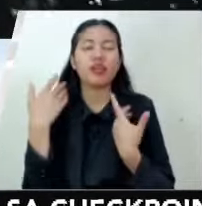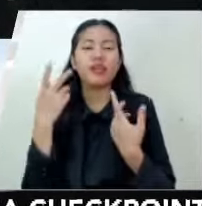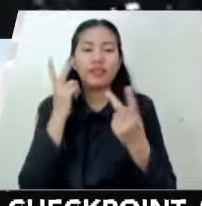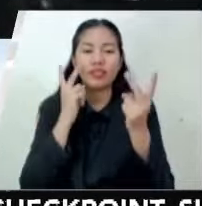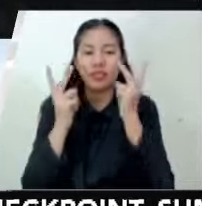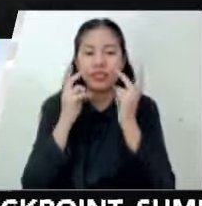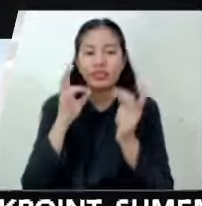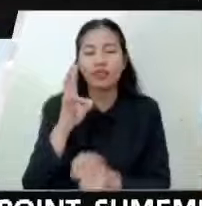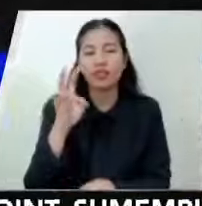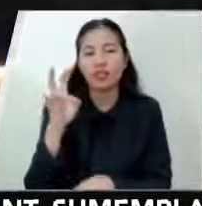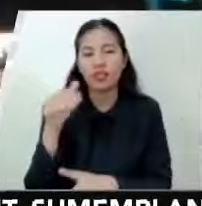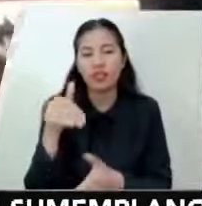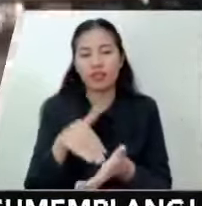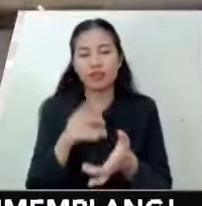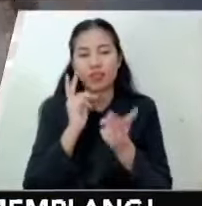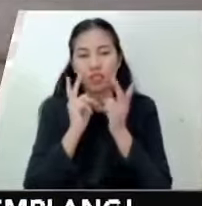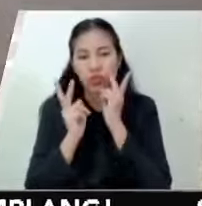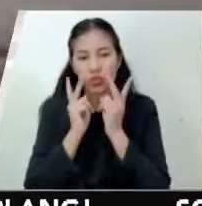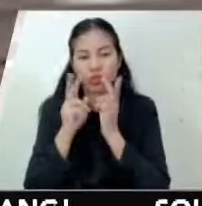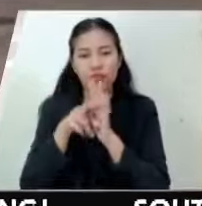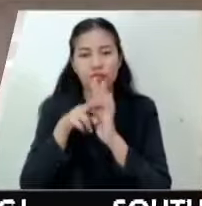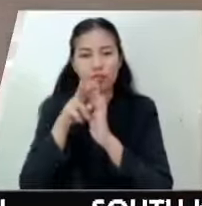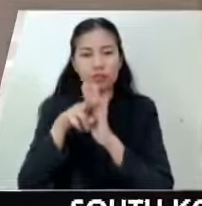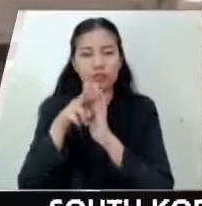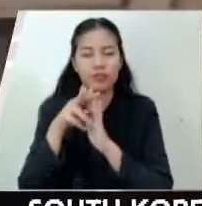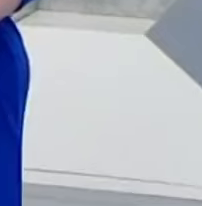700,000 views na.